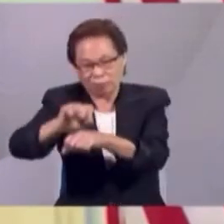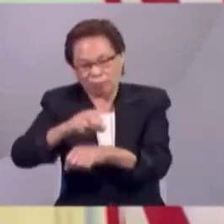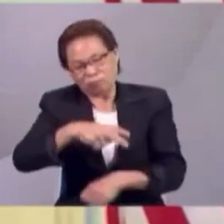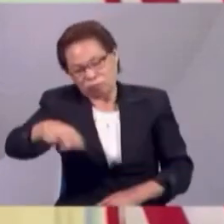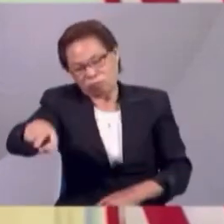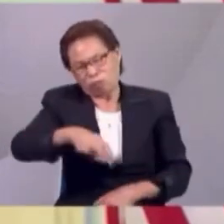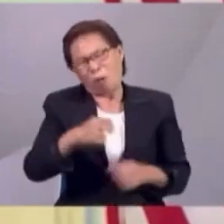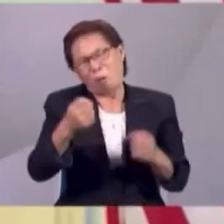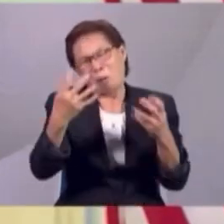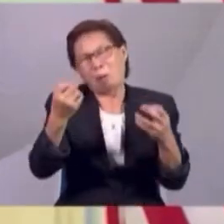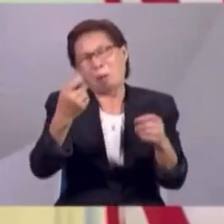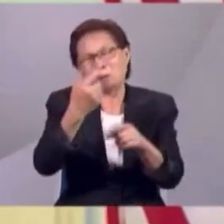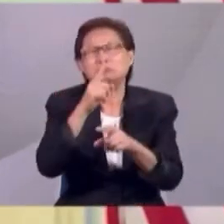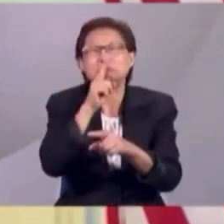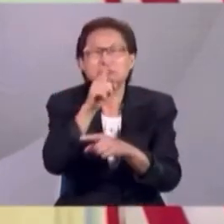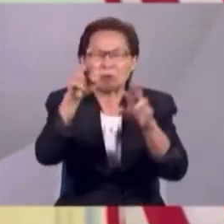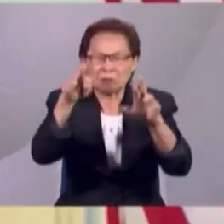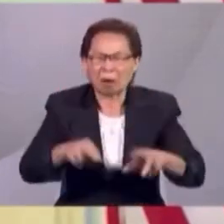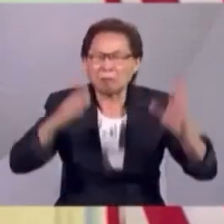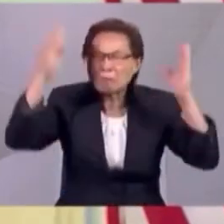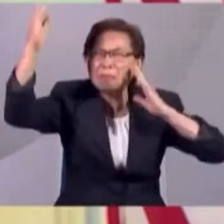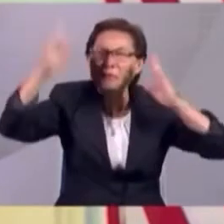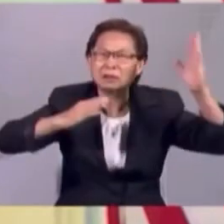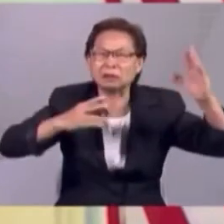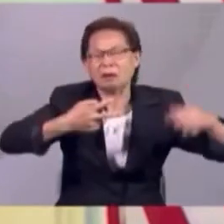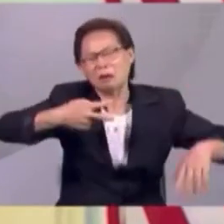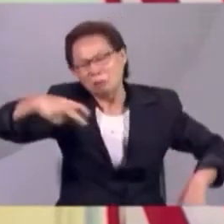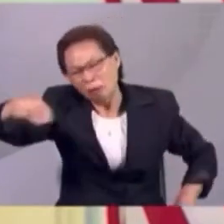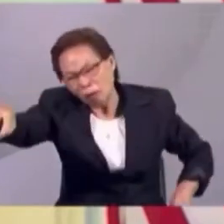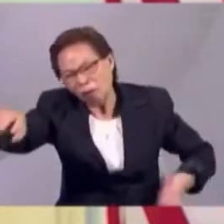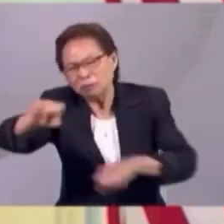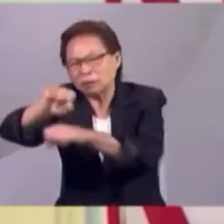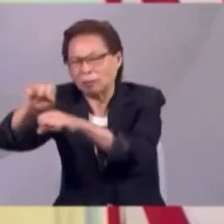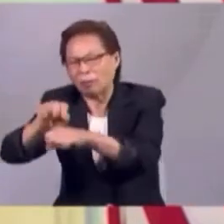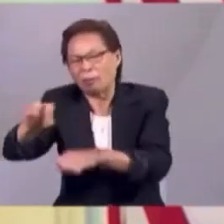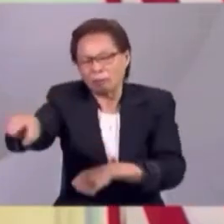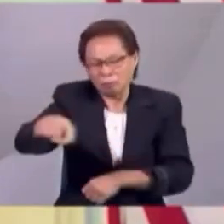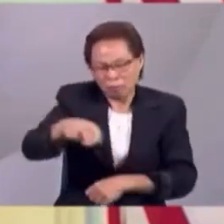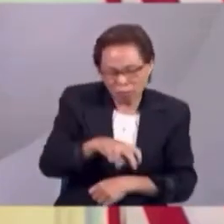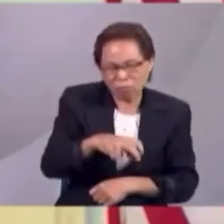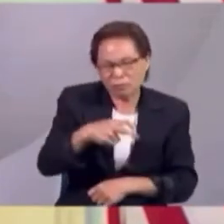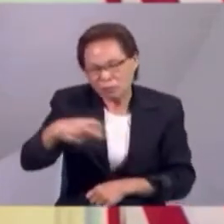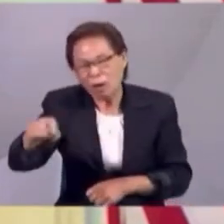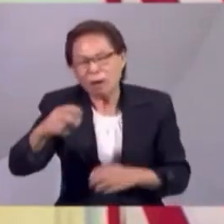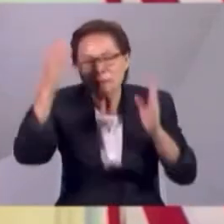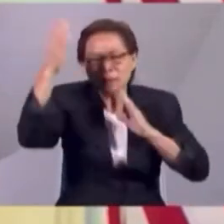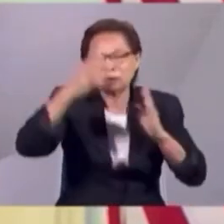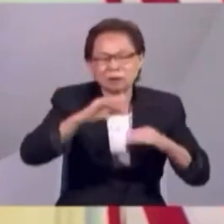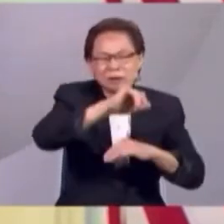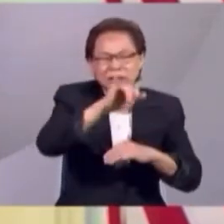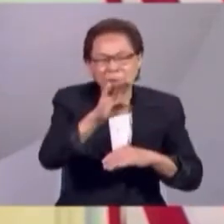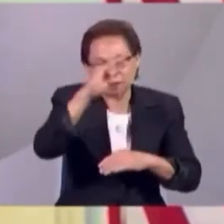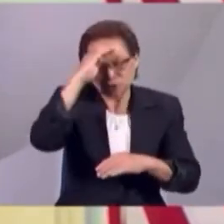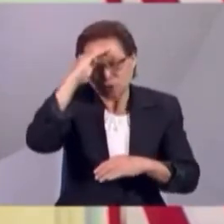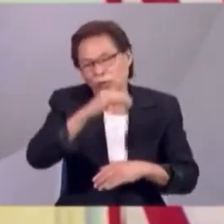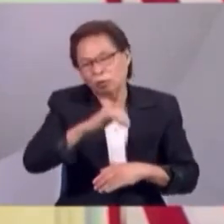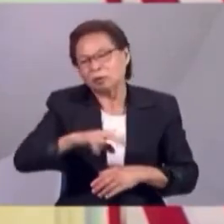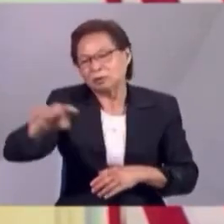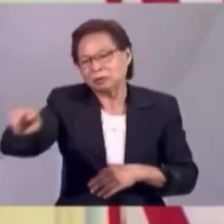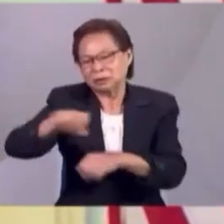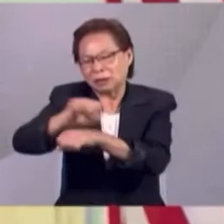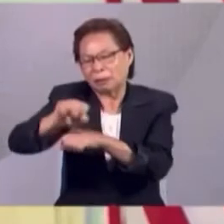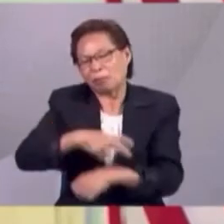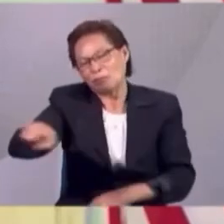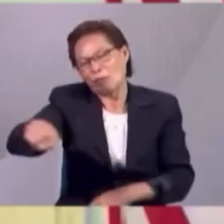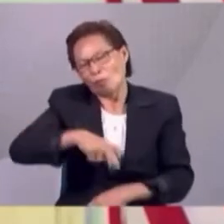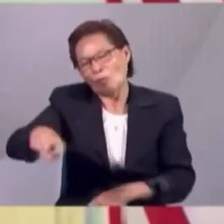Ramai sebenarnya rakyat Malaysia yang berulang alik daripada Singapura, daripada Malaysia, Johor Bahru ke Singapura. Tetapi